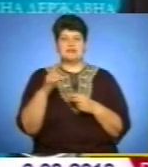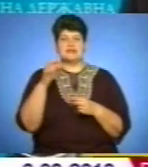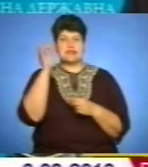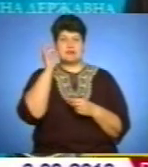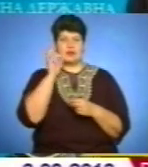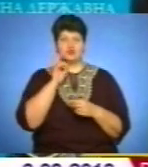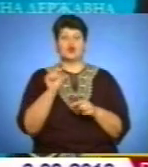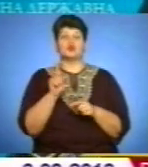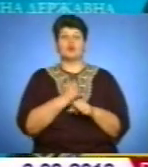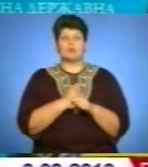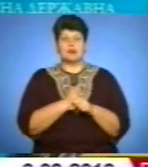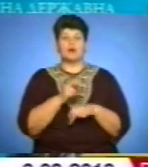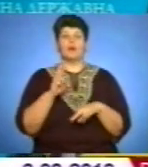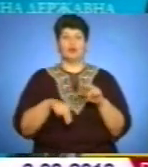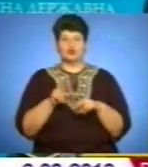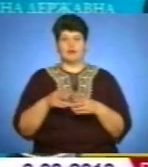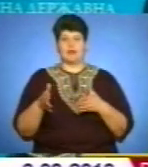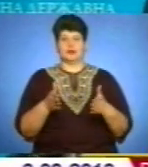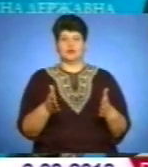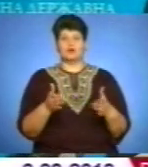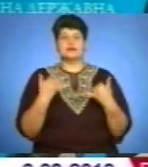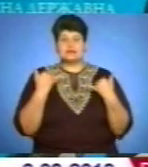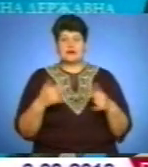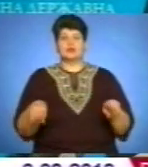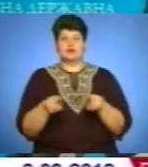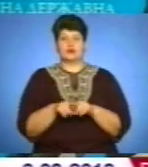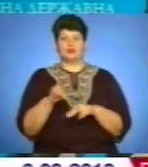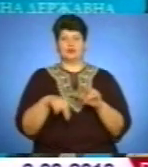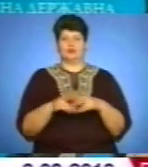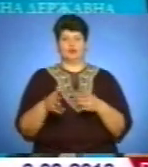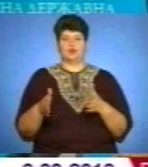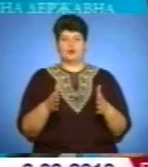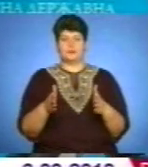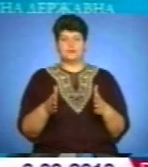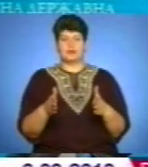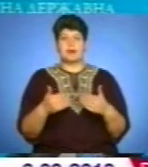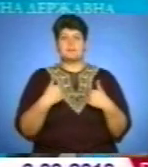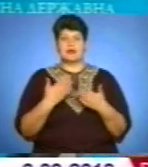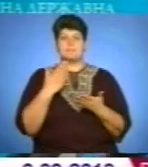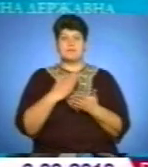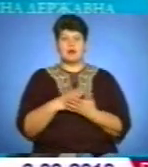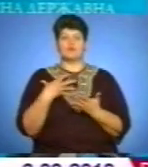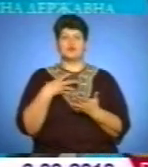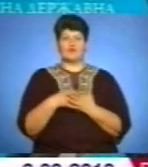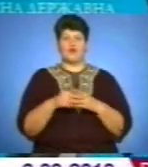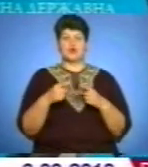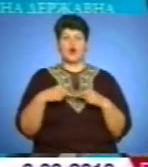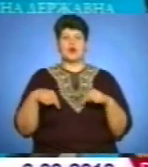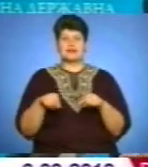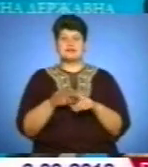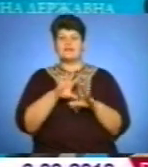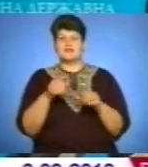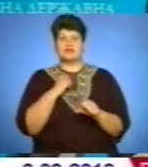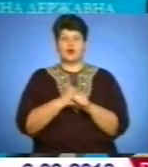Будували дороги. От ми зараз теж беремося за будівництво доріг. Тобто ми маємо свої організації все робити, щоб нас